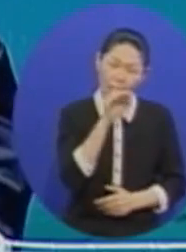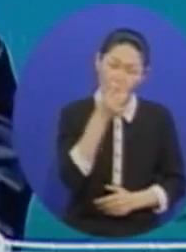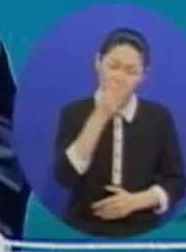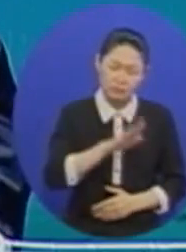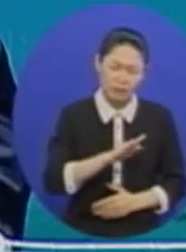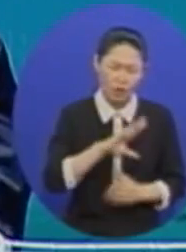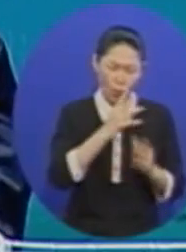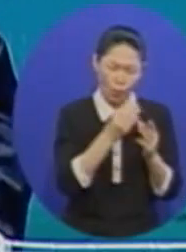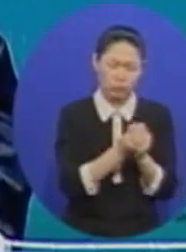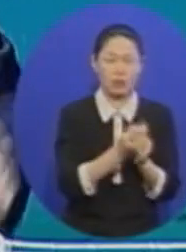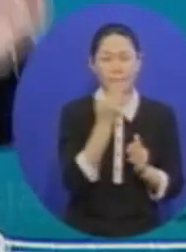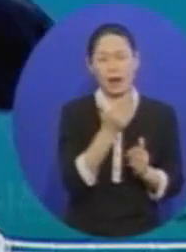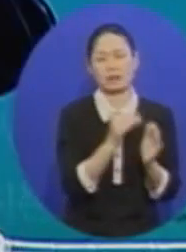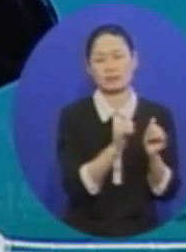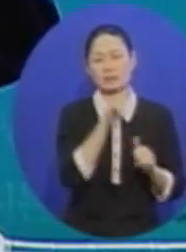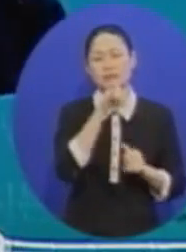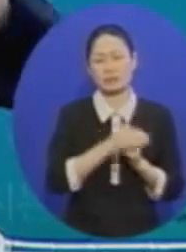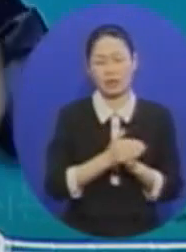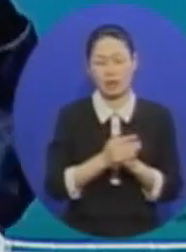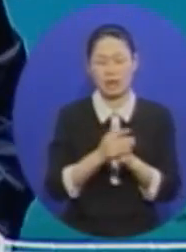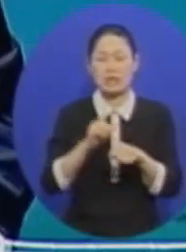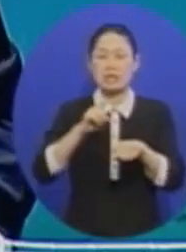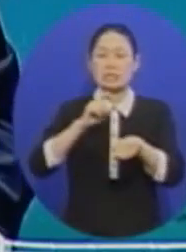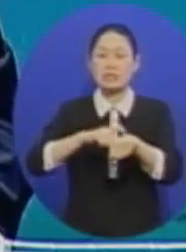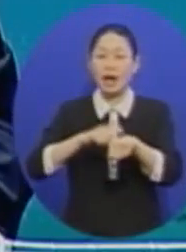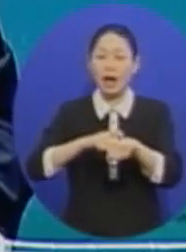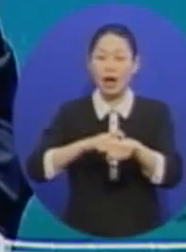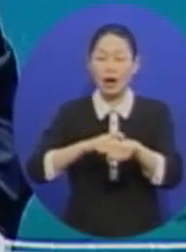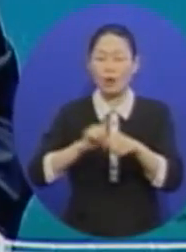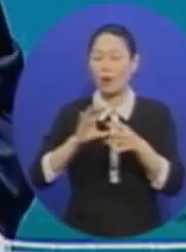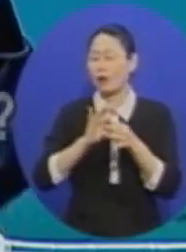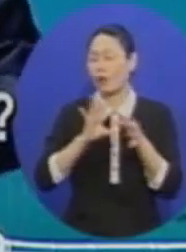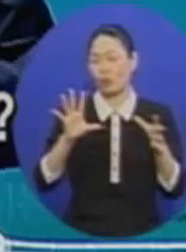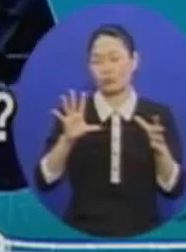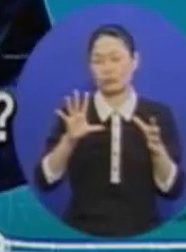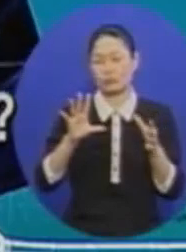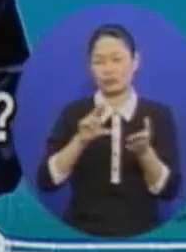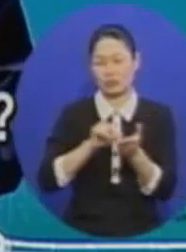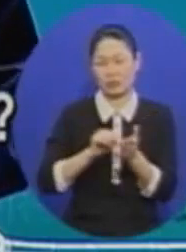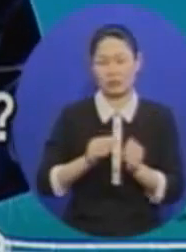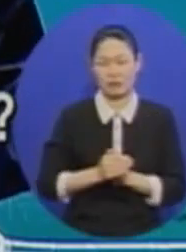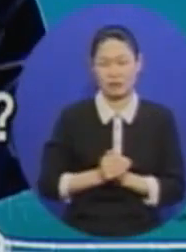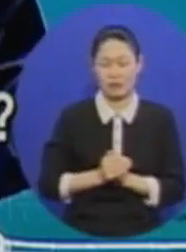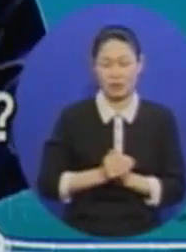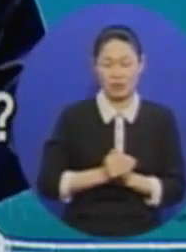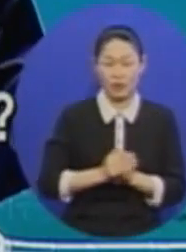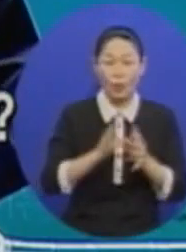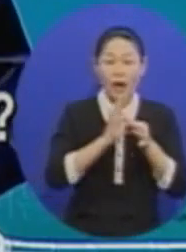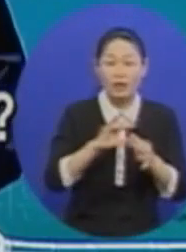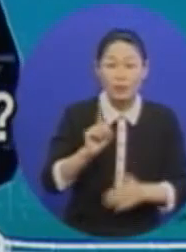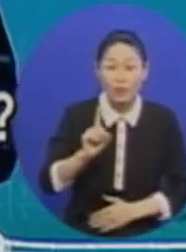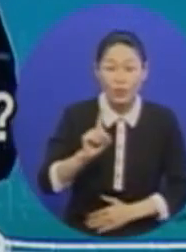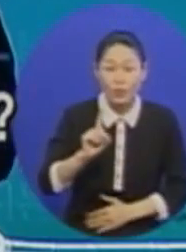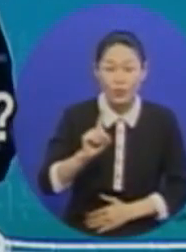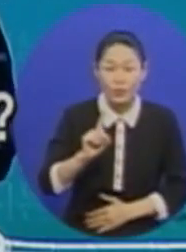사람이 있어요 시간과 관련이 있는 문제가 아니니까 그럼 뭐가 관련 이지요